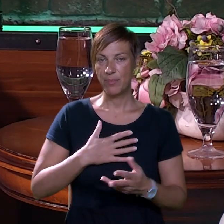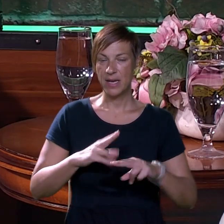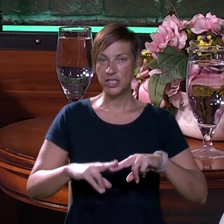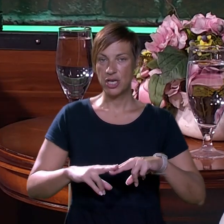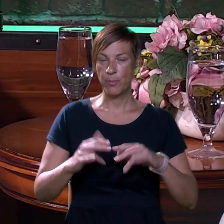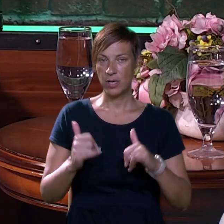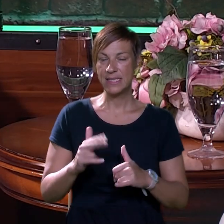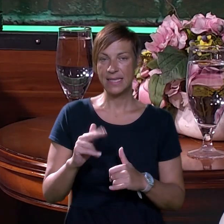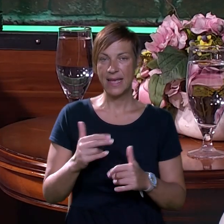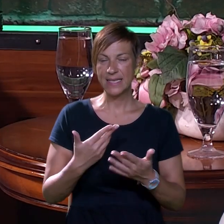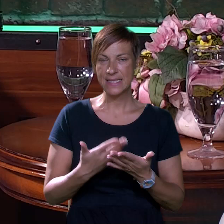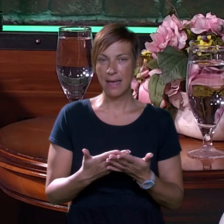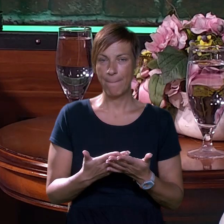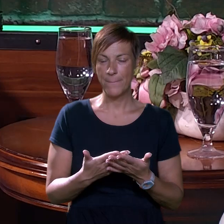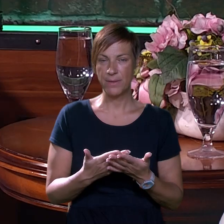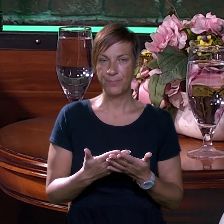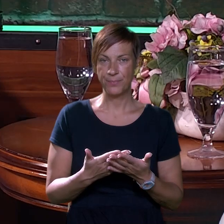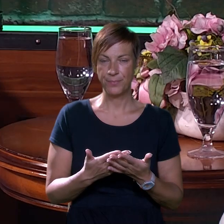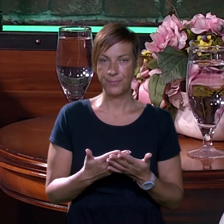Naša bolnica danas ima